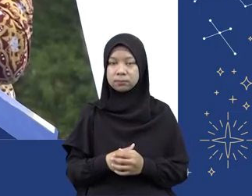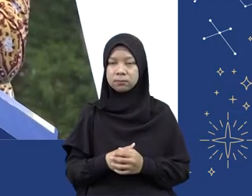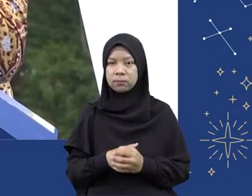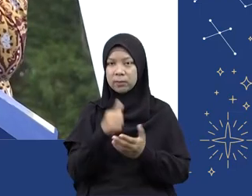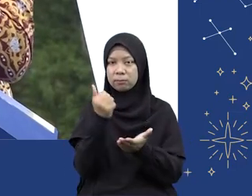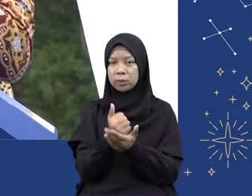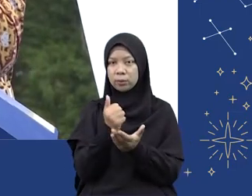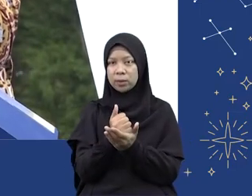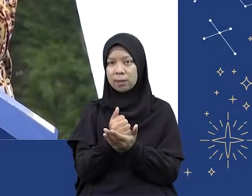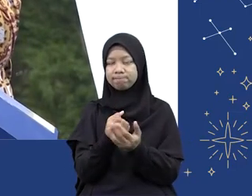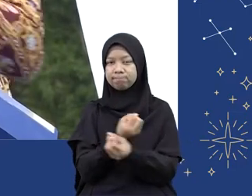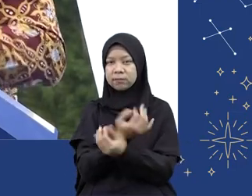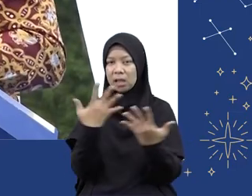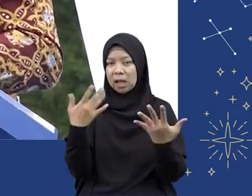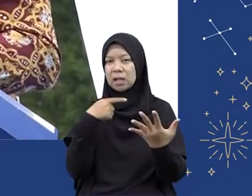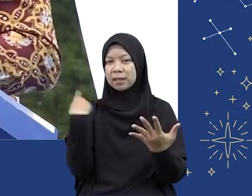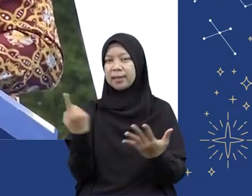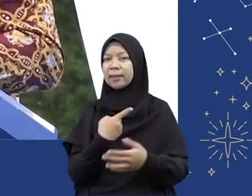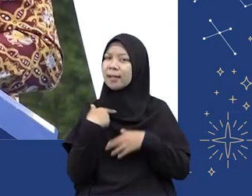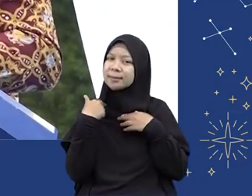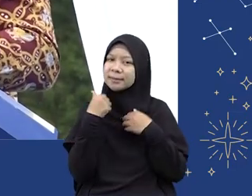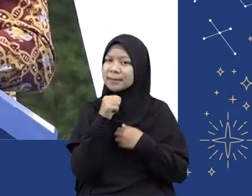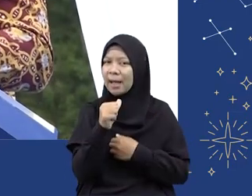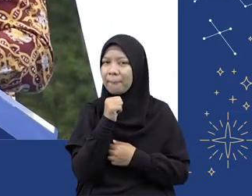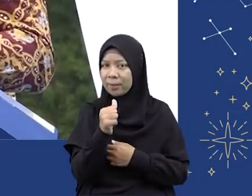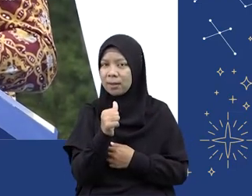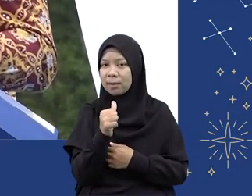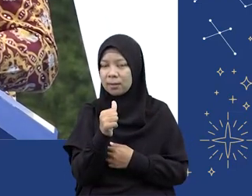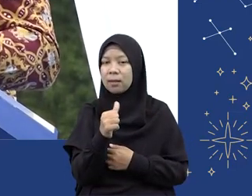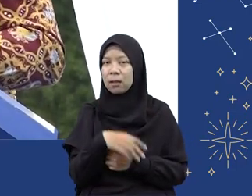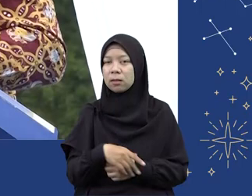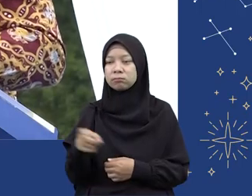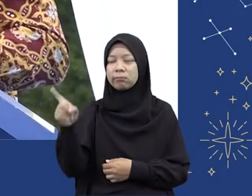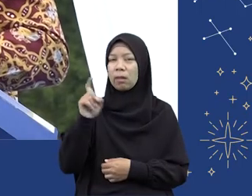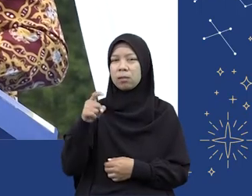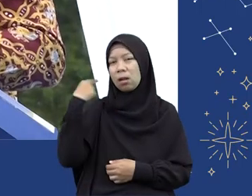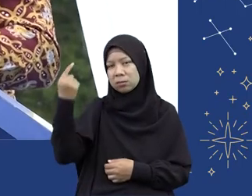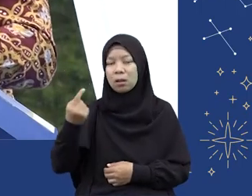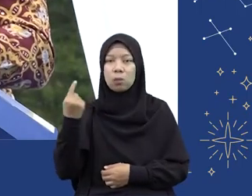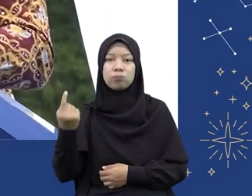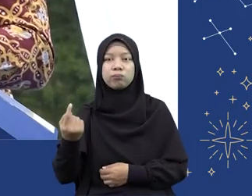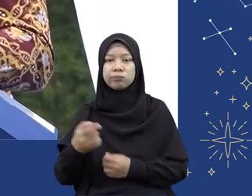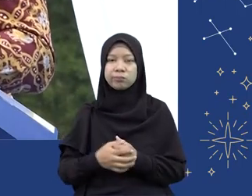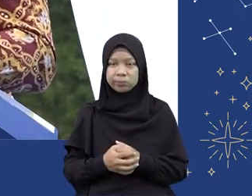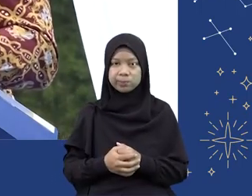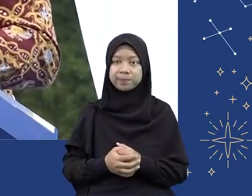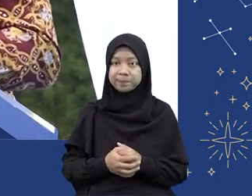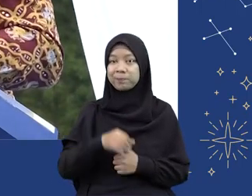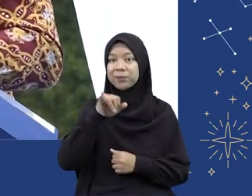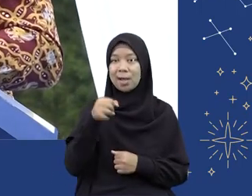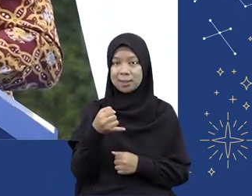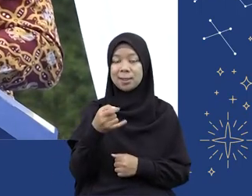siapa kita dalam eksistensi alam semesta itu memang Jadi pertanyaan klasik Sepanjang Kita hidup oleh karena itu